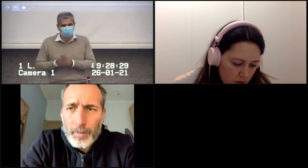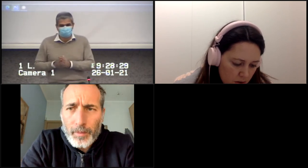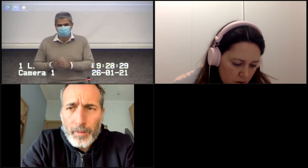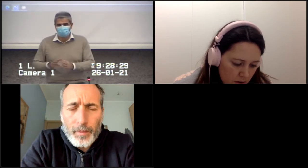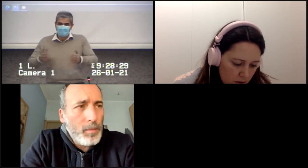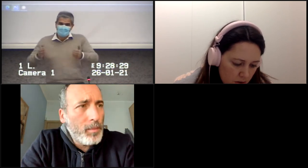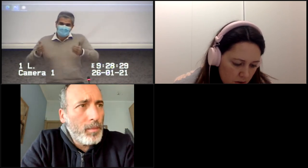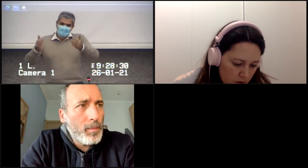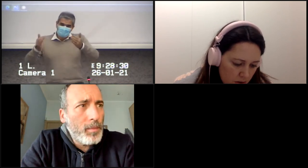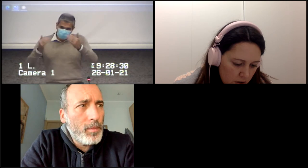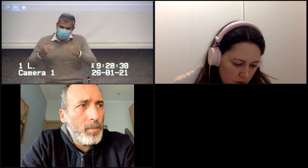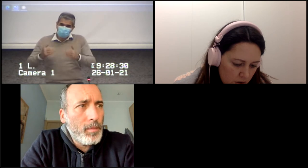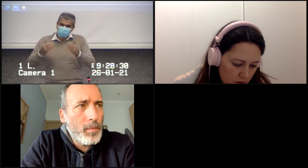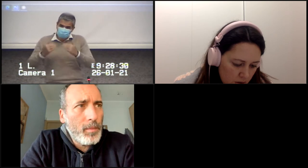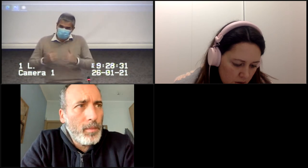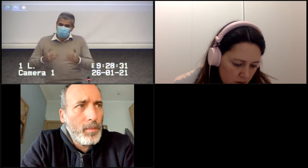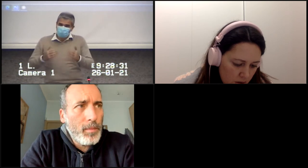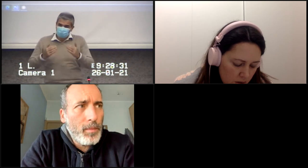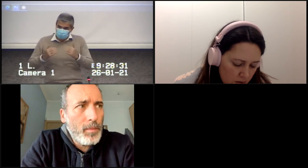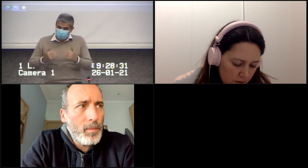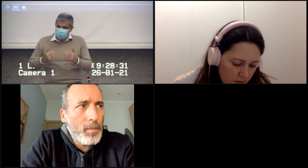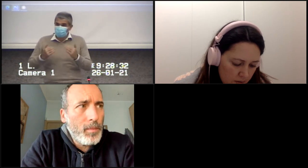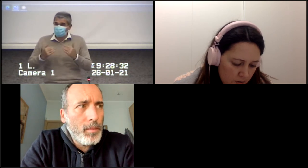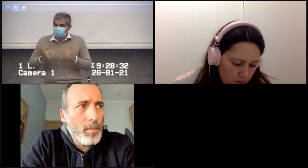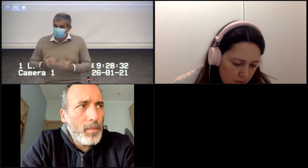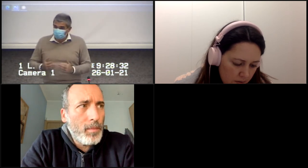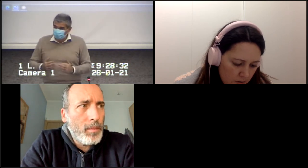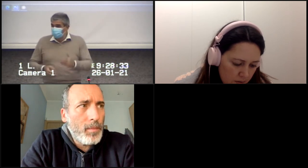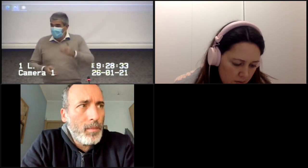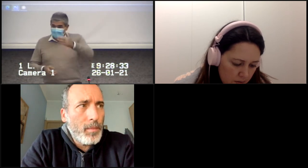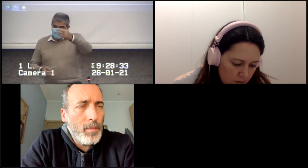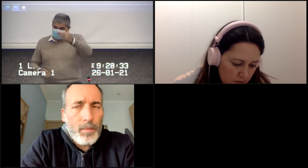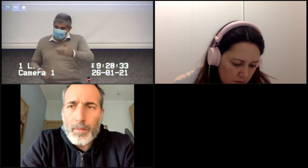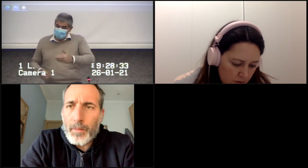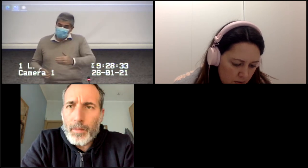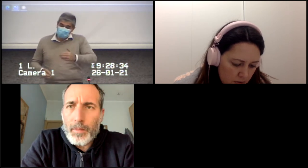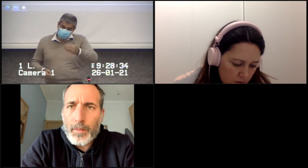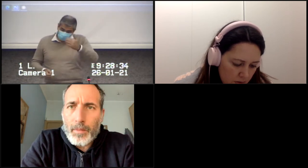Regione Lombardia, prevede un'ulteriore implementazione di costo